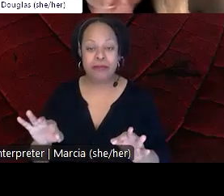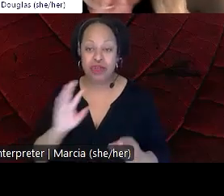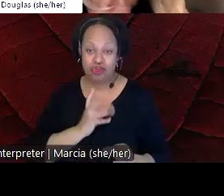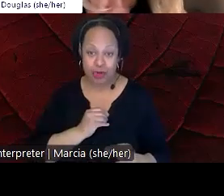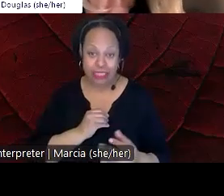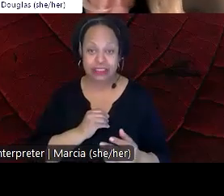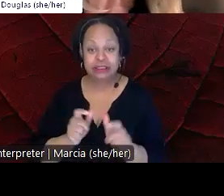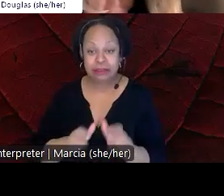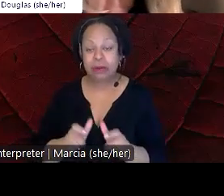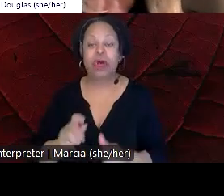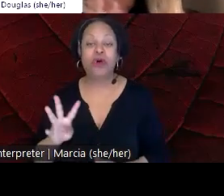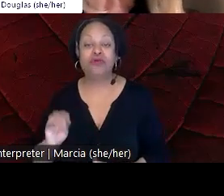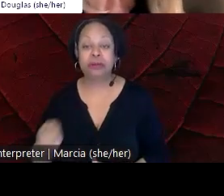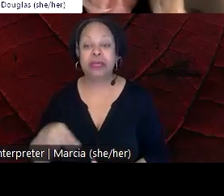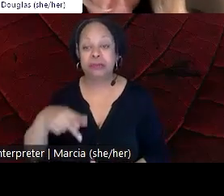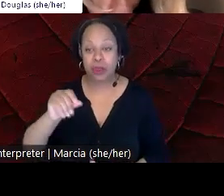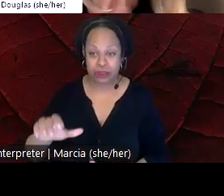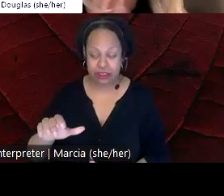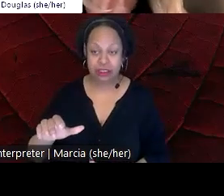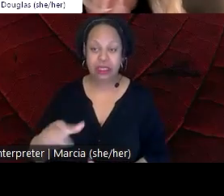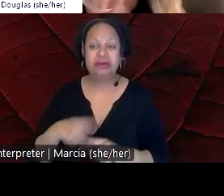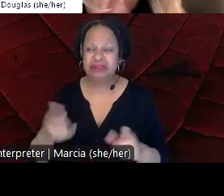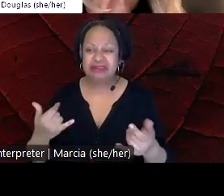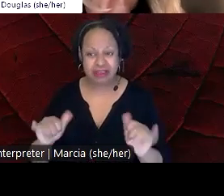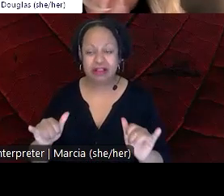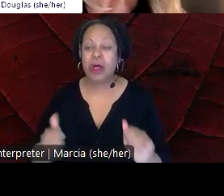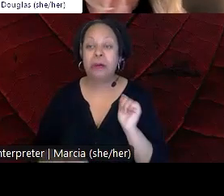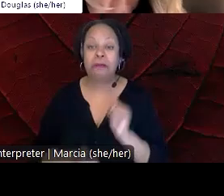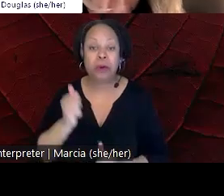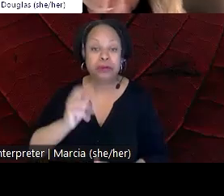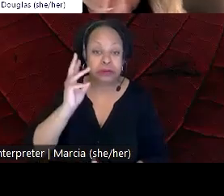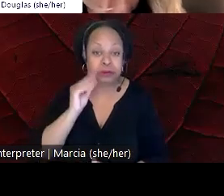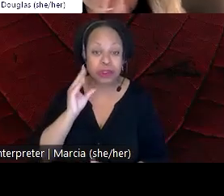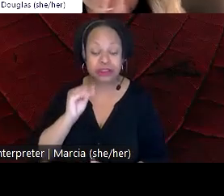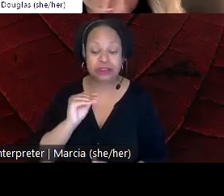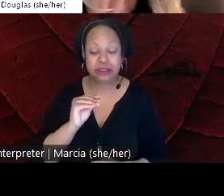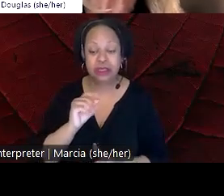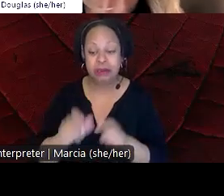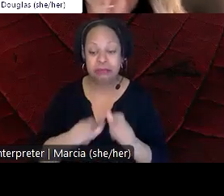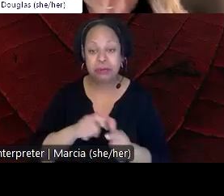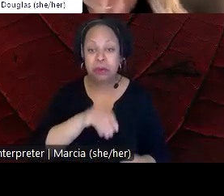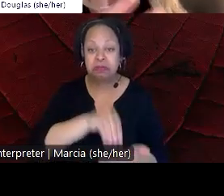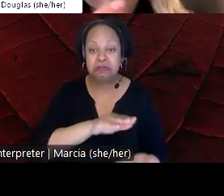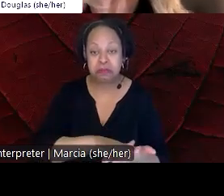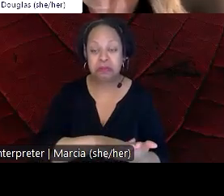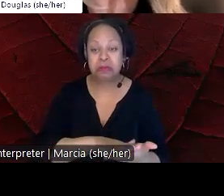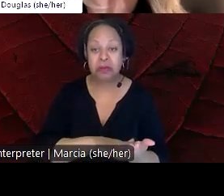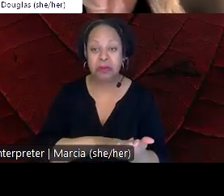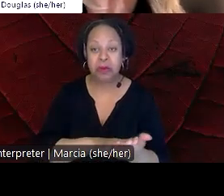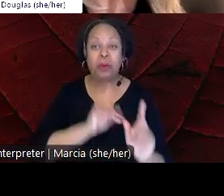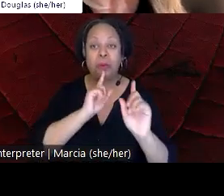femmes, donc des personnes non binaires ou des personnes trans et 40% des